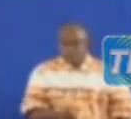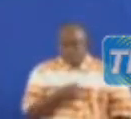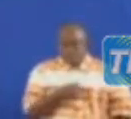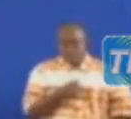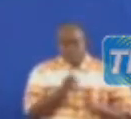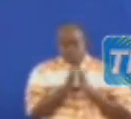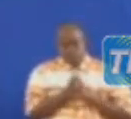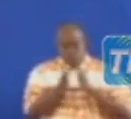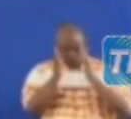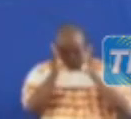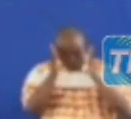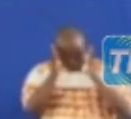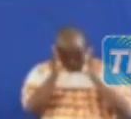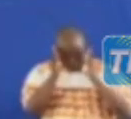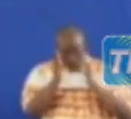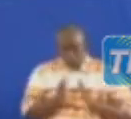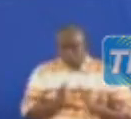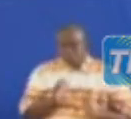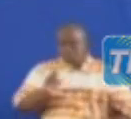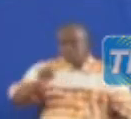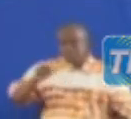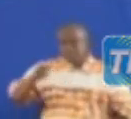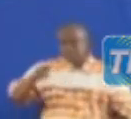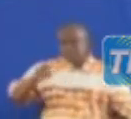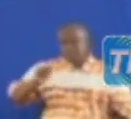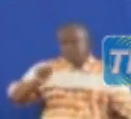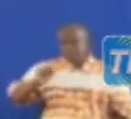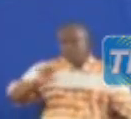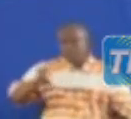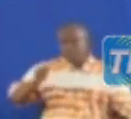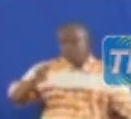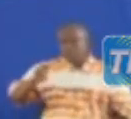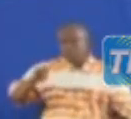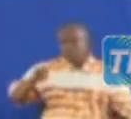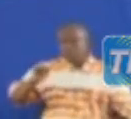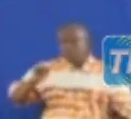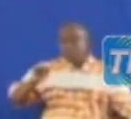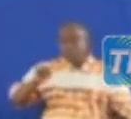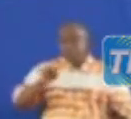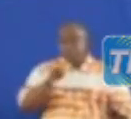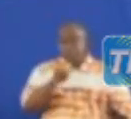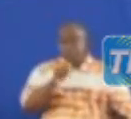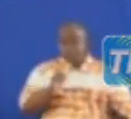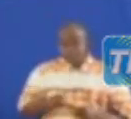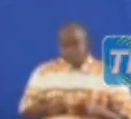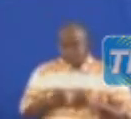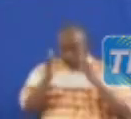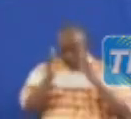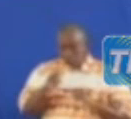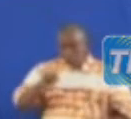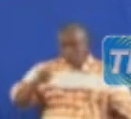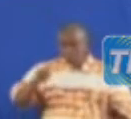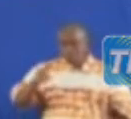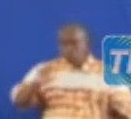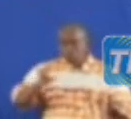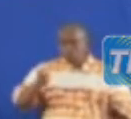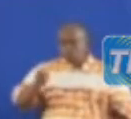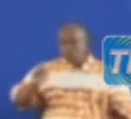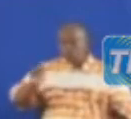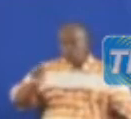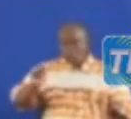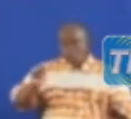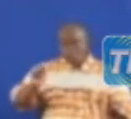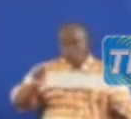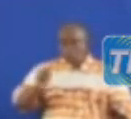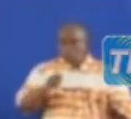namshukuru Mheshimiwa George Simbachawene, waziri wa nchi ofisi ya Rais utumishi na utawala bora, na Mheshimiwa George Mkuchika, waziri wa nchi ofisi ya